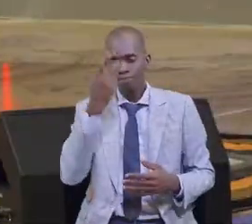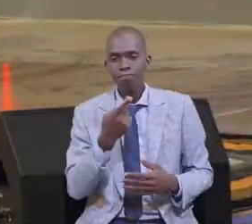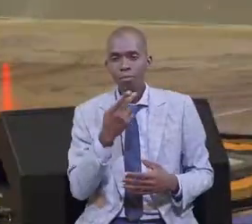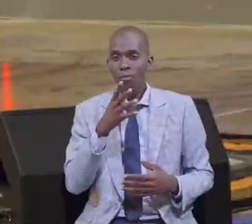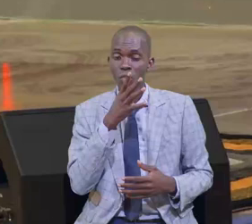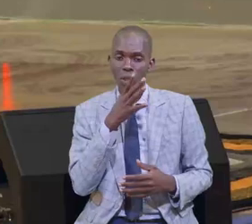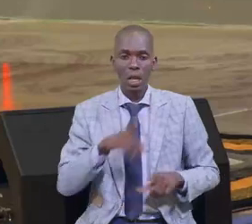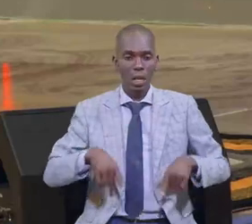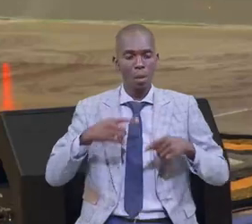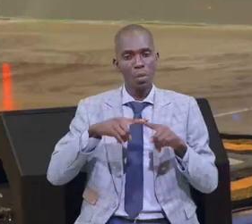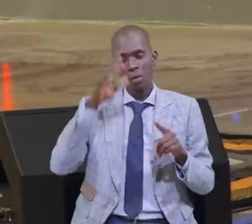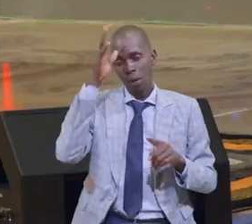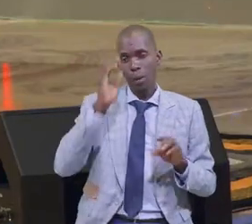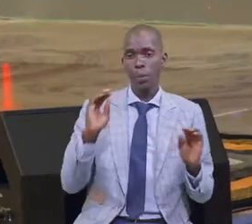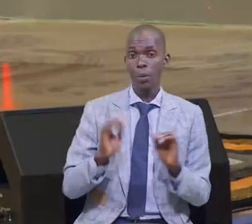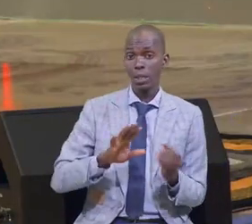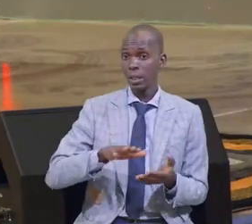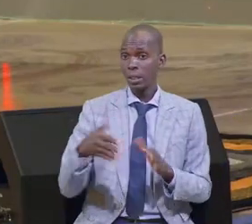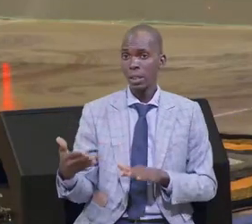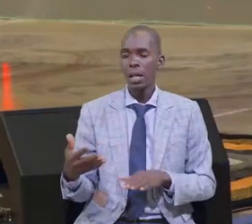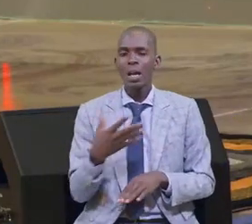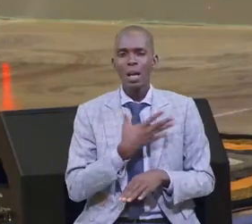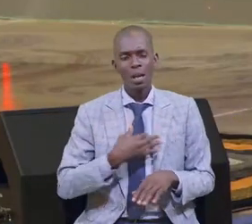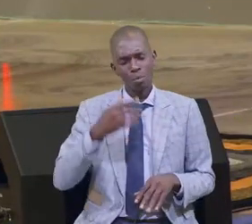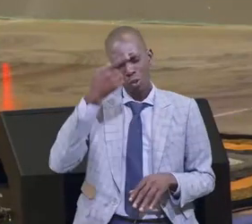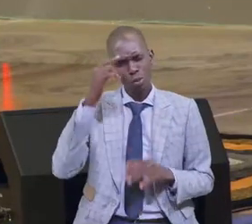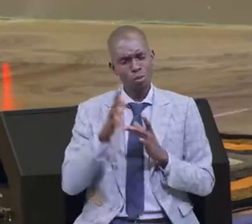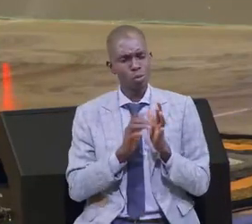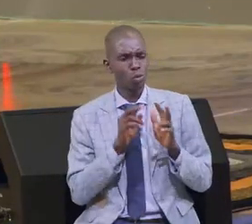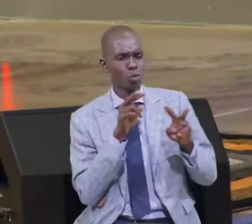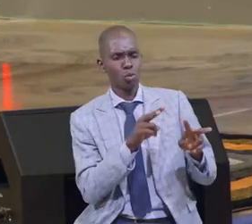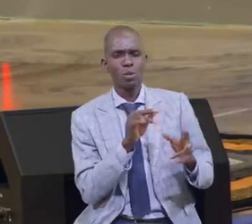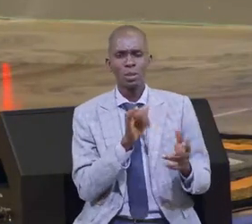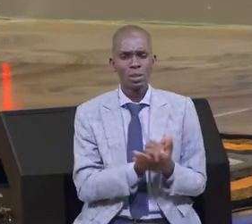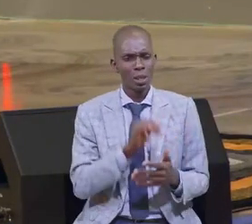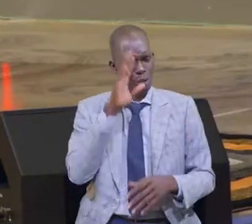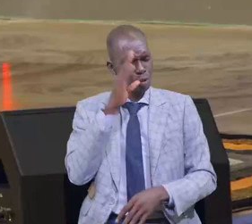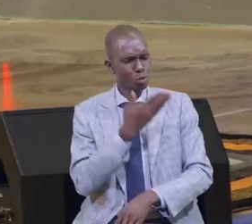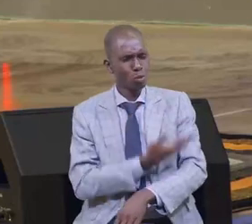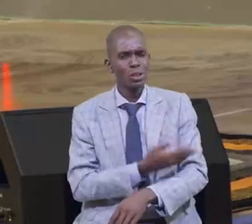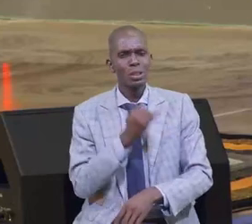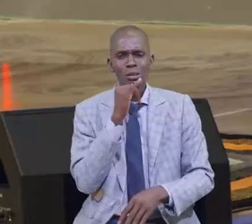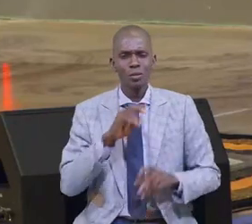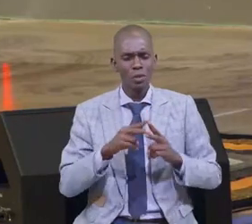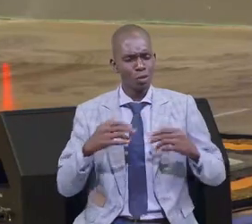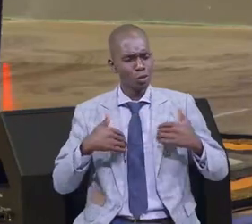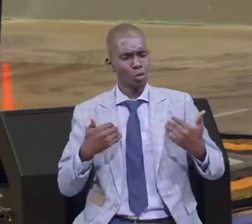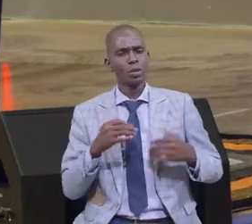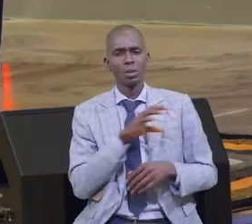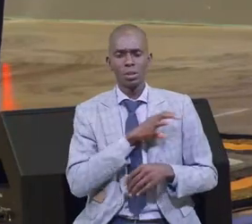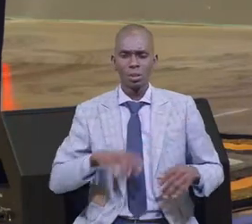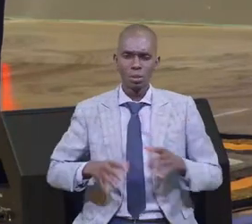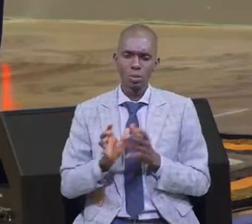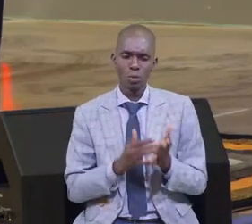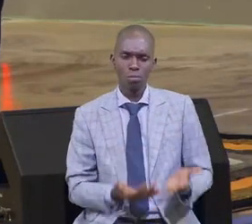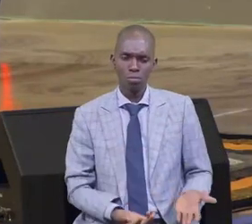cas. La veuve, la maman vivait, l'enfant était mort prématurément. Christ aussi l'a